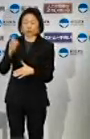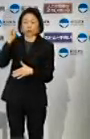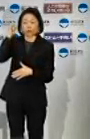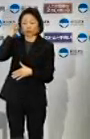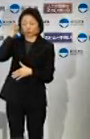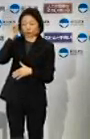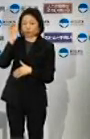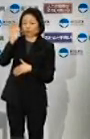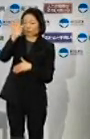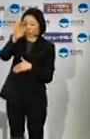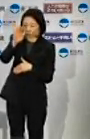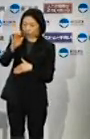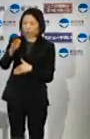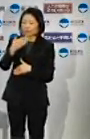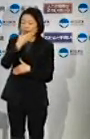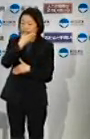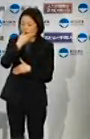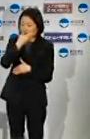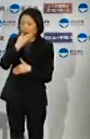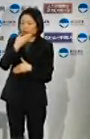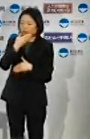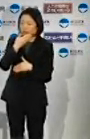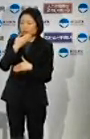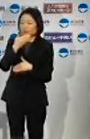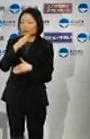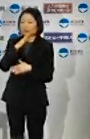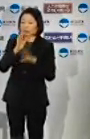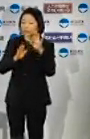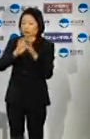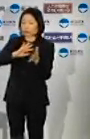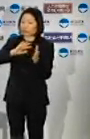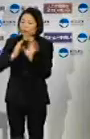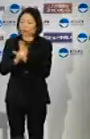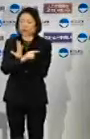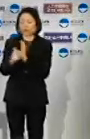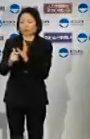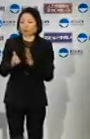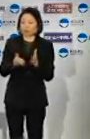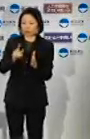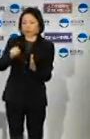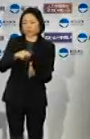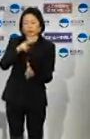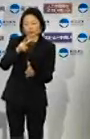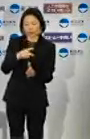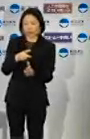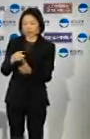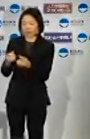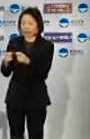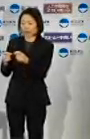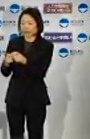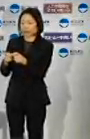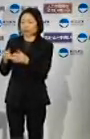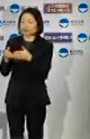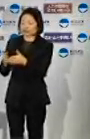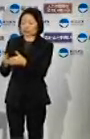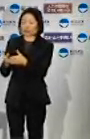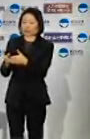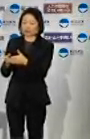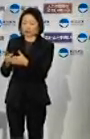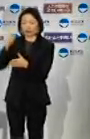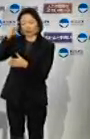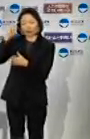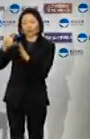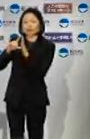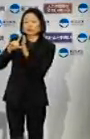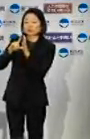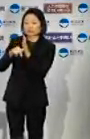まあ、今後重大な現状変更などをですね、道のりさんなり鈴木さんが判断するような場合などにこう県としての